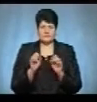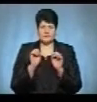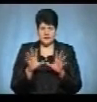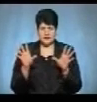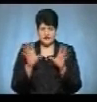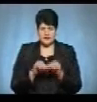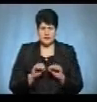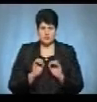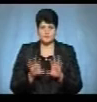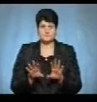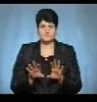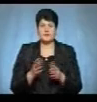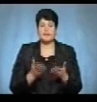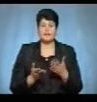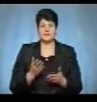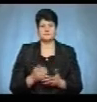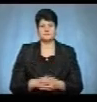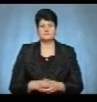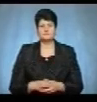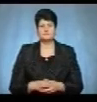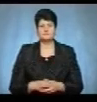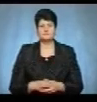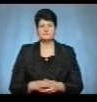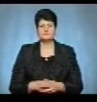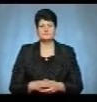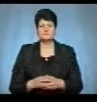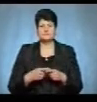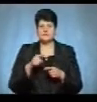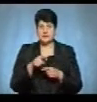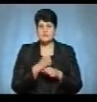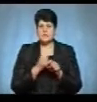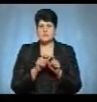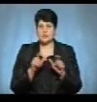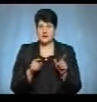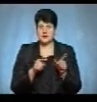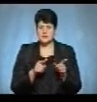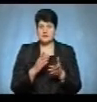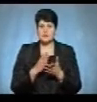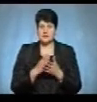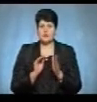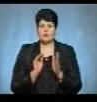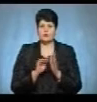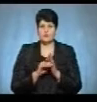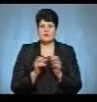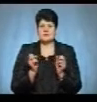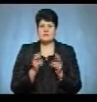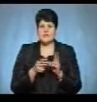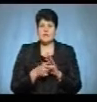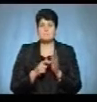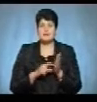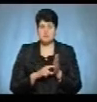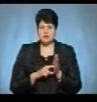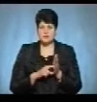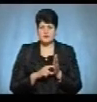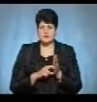разом, але в даній аптеці є вбудовані спеціальні приміщення